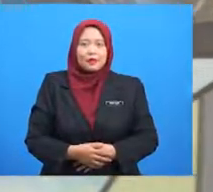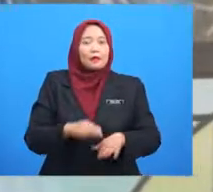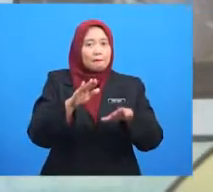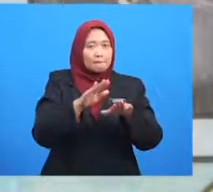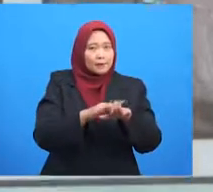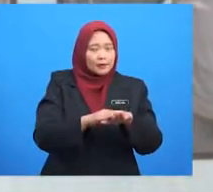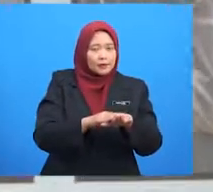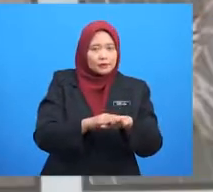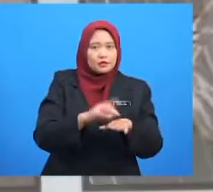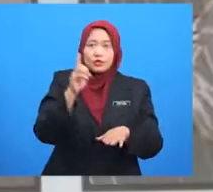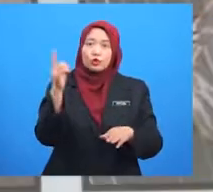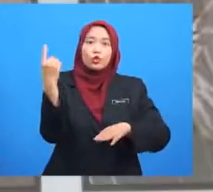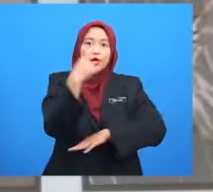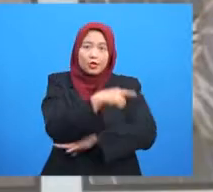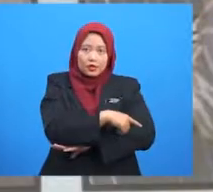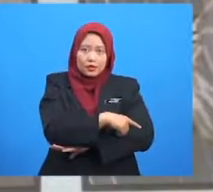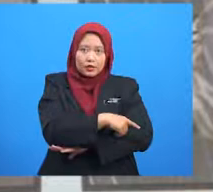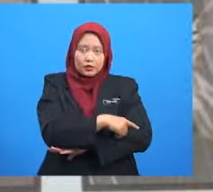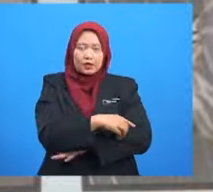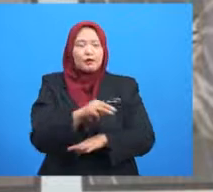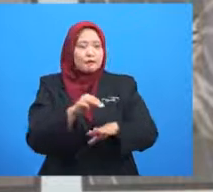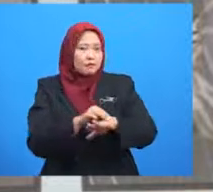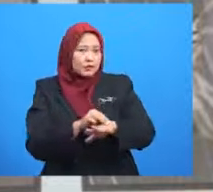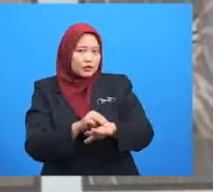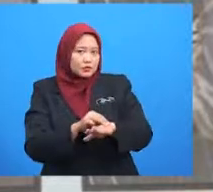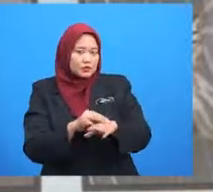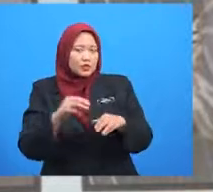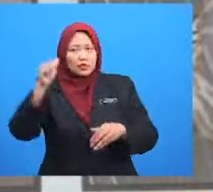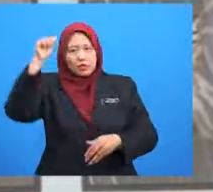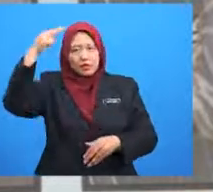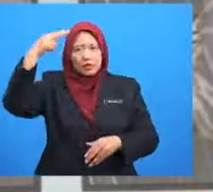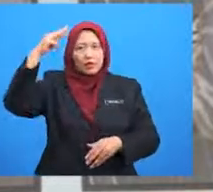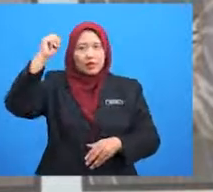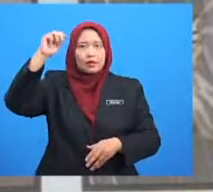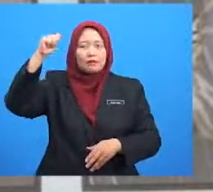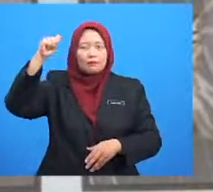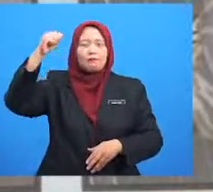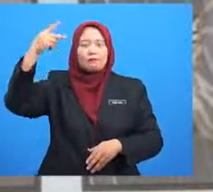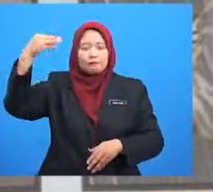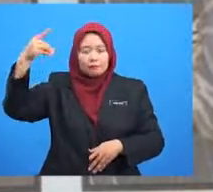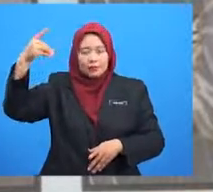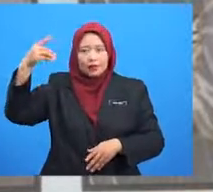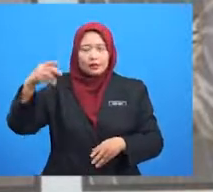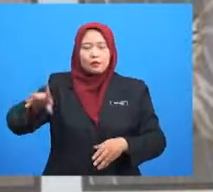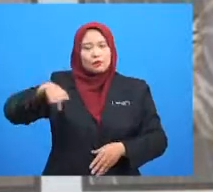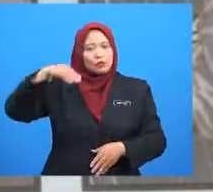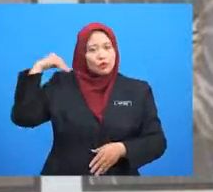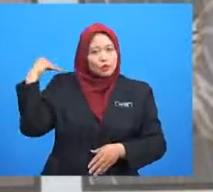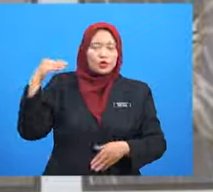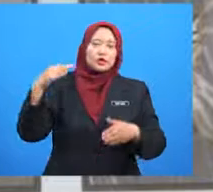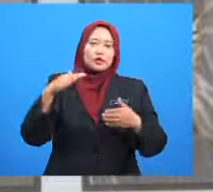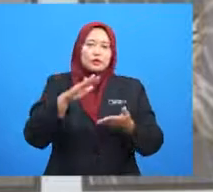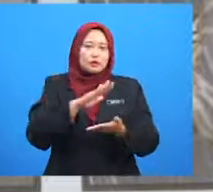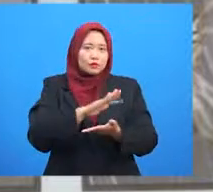Pada suatu hari, ketika Ahmad sedang dalam perjalanan pulang ke rumah dari sekolah, hujan turun sangat